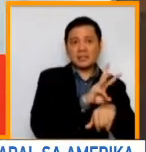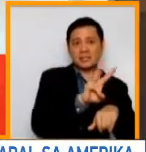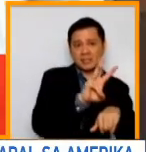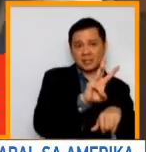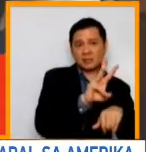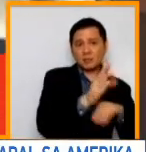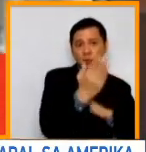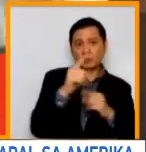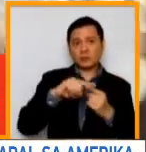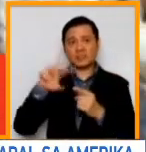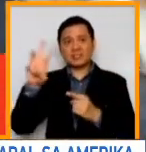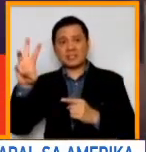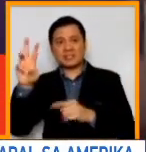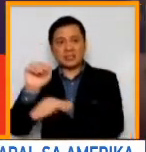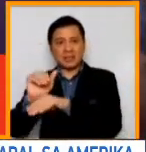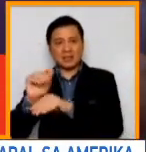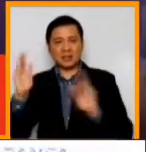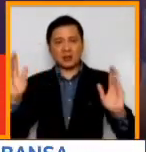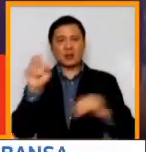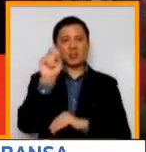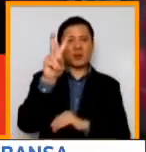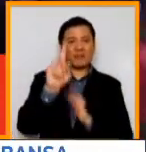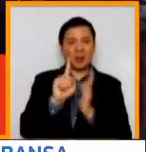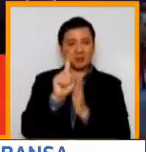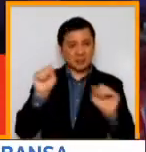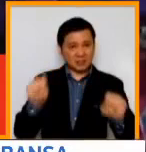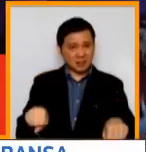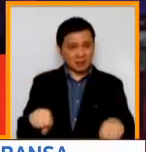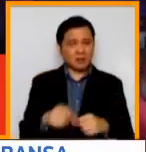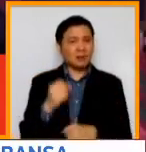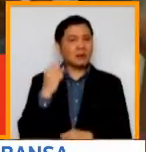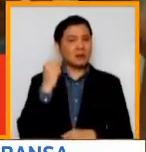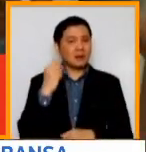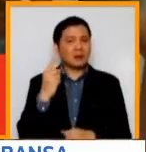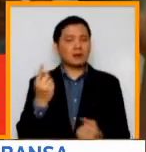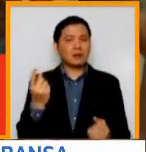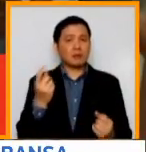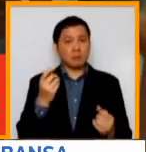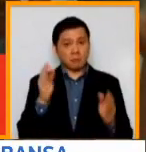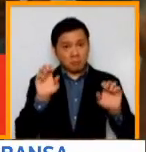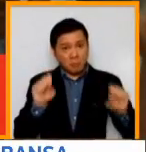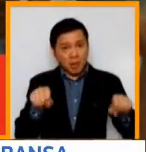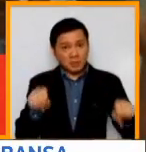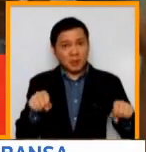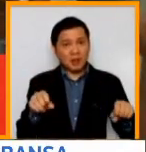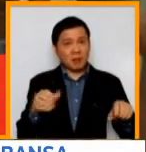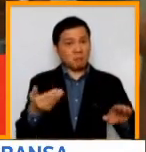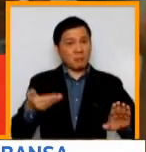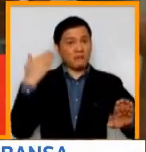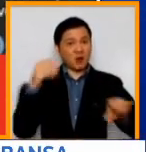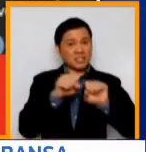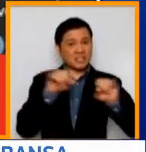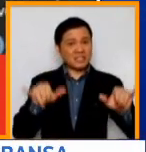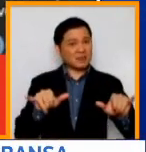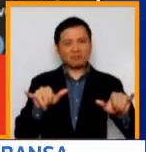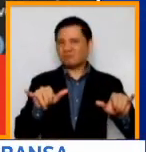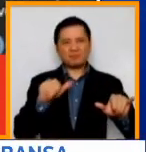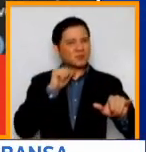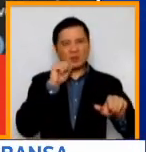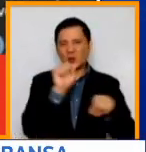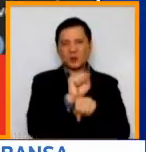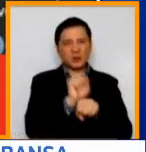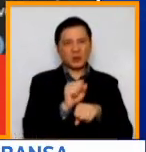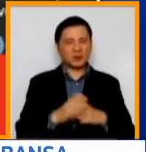oras. Pero ang malinaw daw, posibleng hindi na uubra ang dating sistema sa loob ng voting center. The